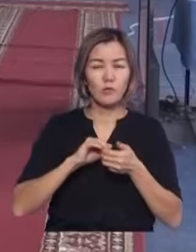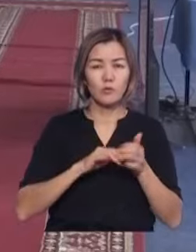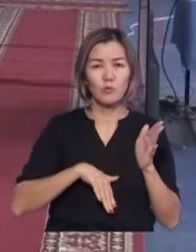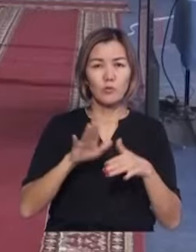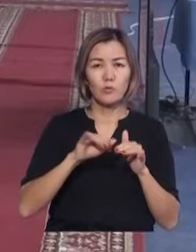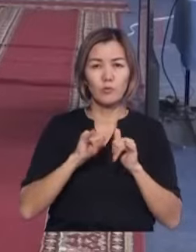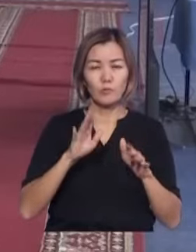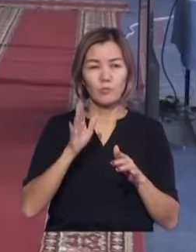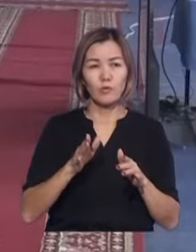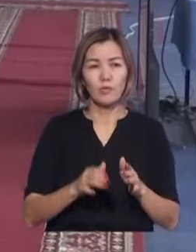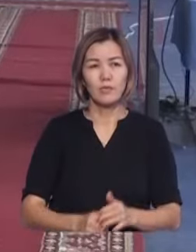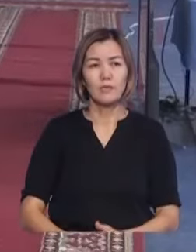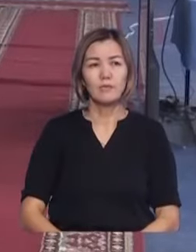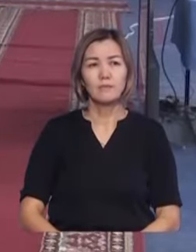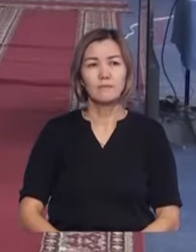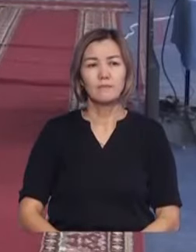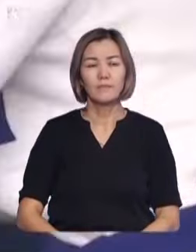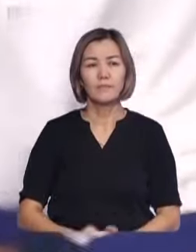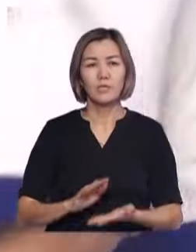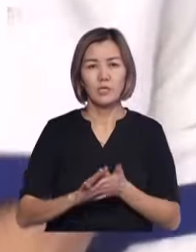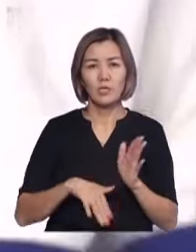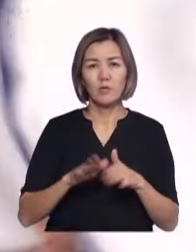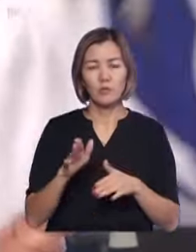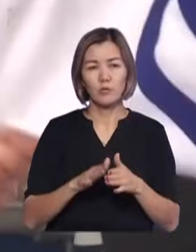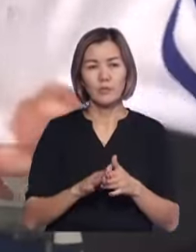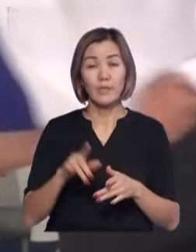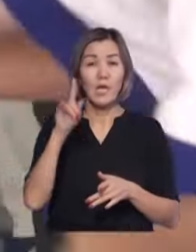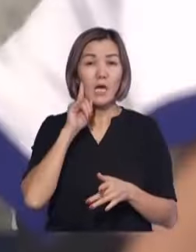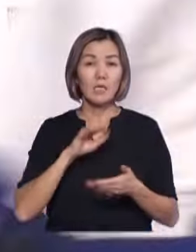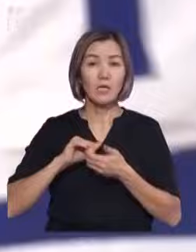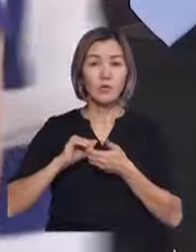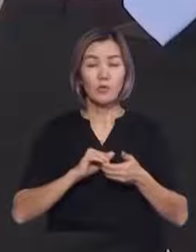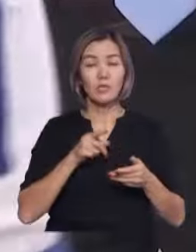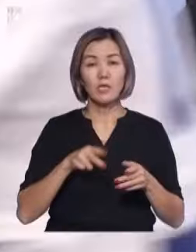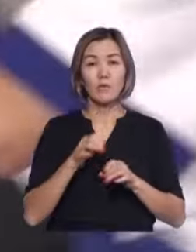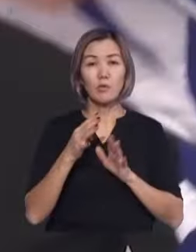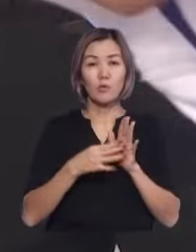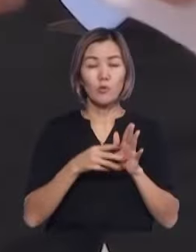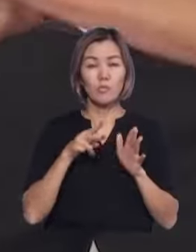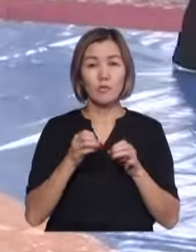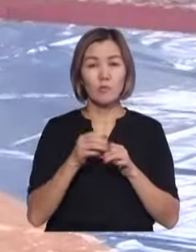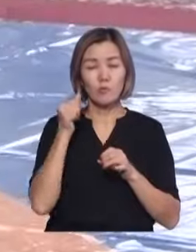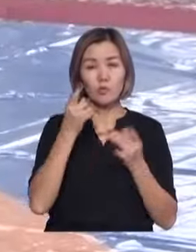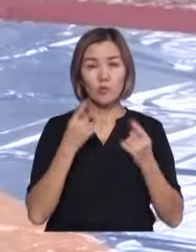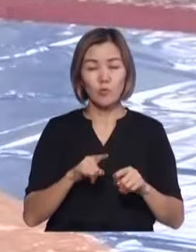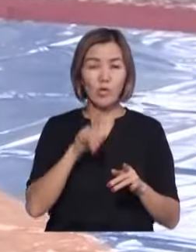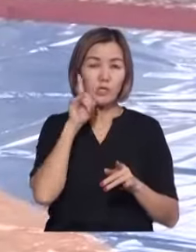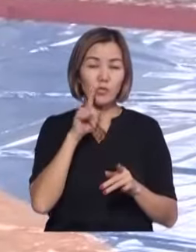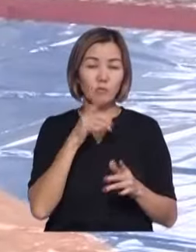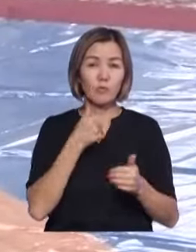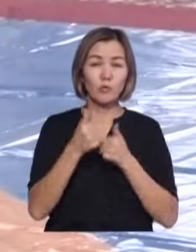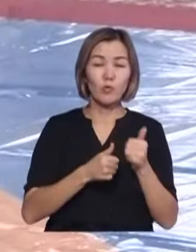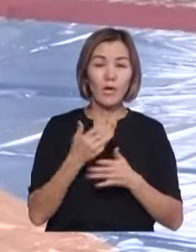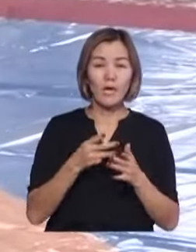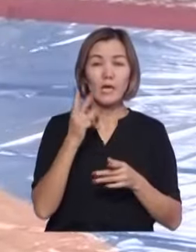бір үлкен дәрежеге қарай көтеріліп кеткен жағдайы бар. Қазақ күресінен 2009-2010 жылы туған жасөспірімдер арасындағы